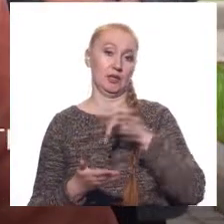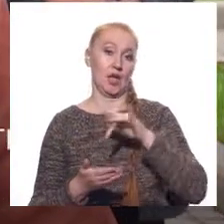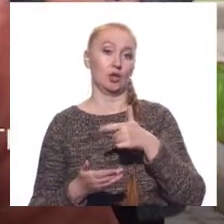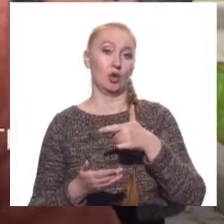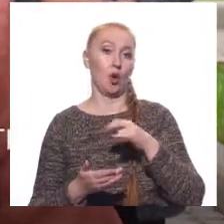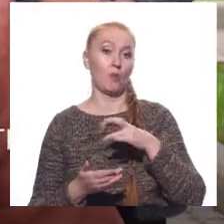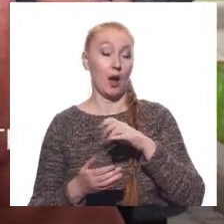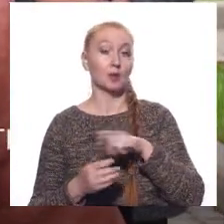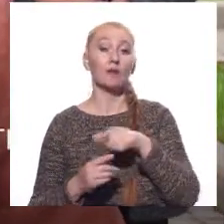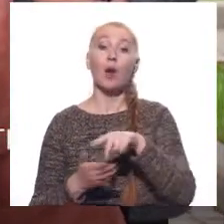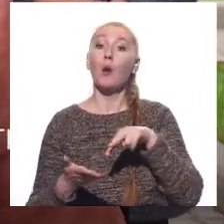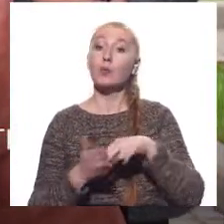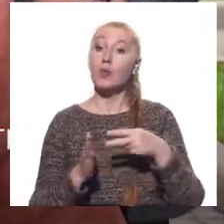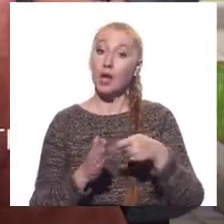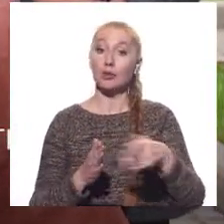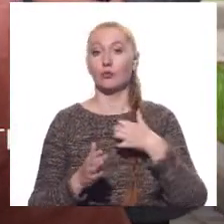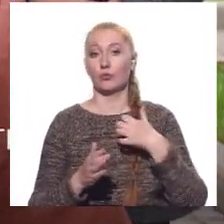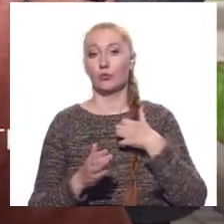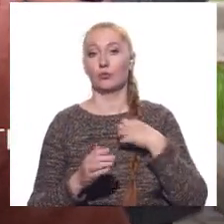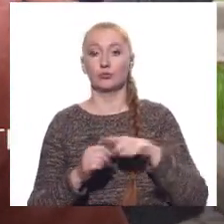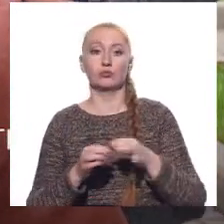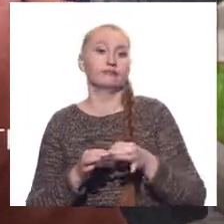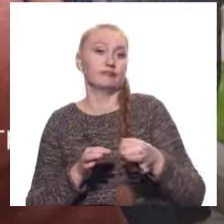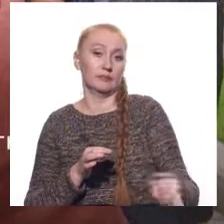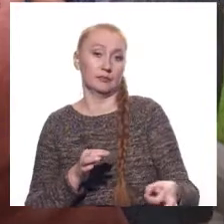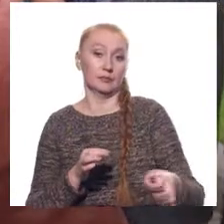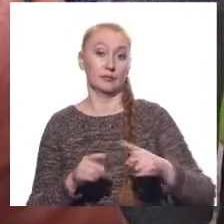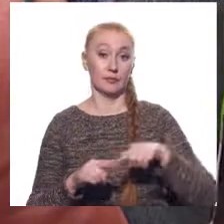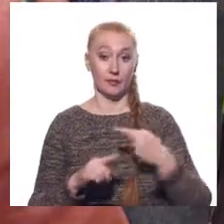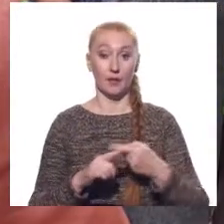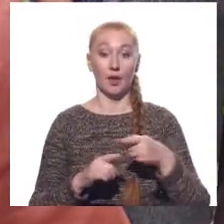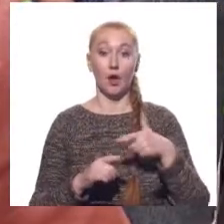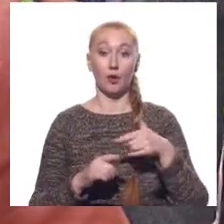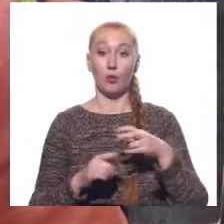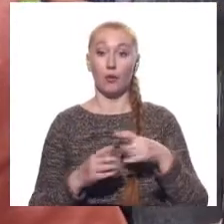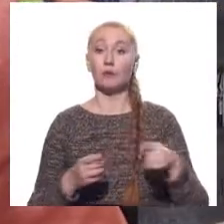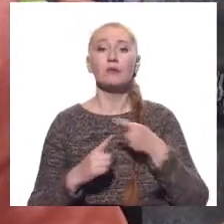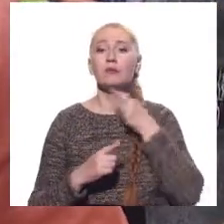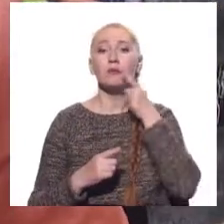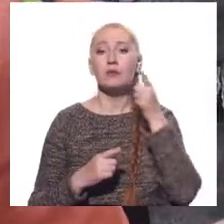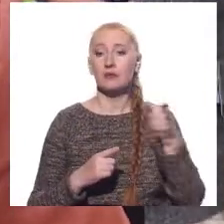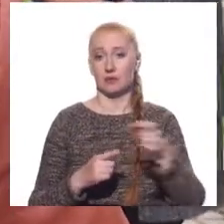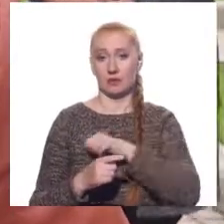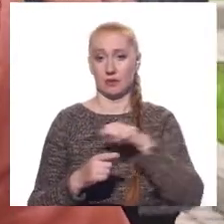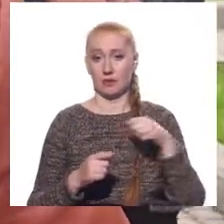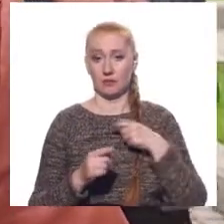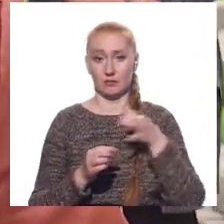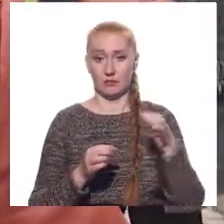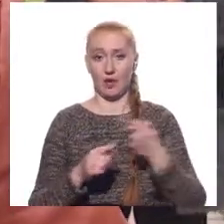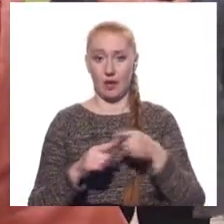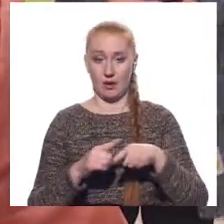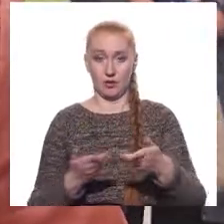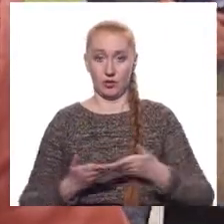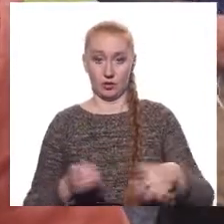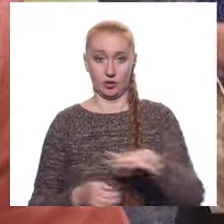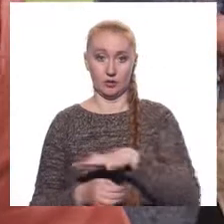вони зробили за планом на окраїні громади, в самому найдальшому куточку цієї